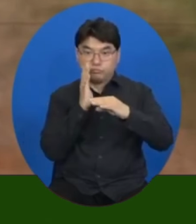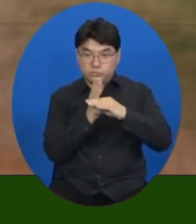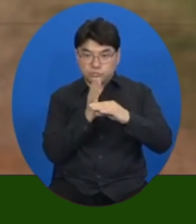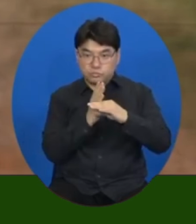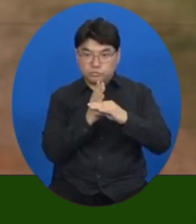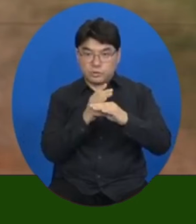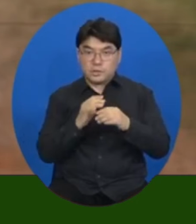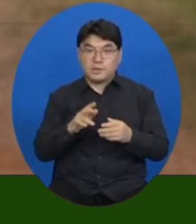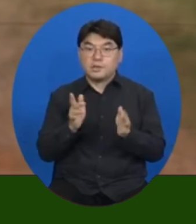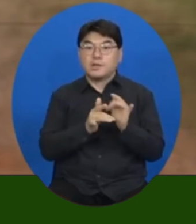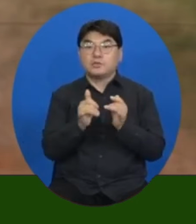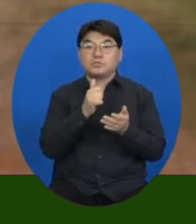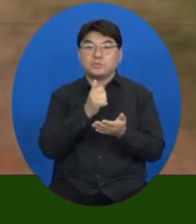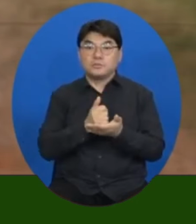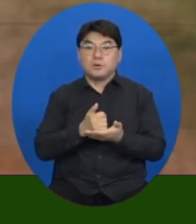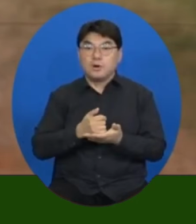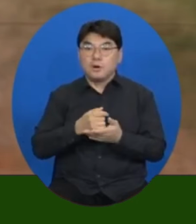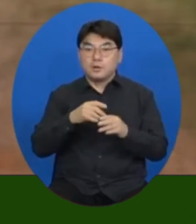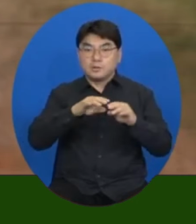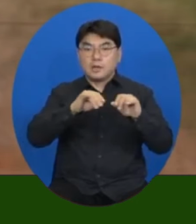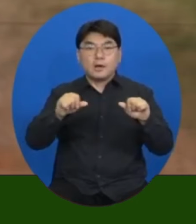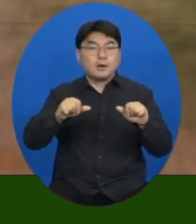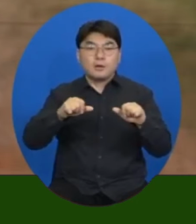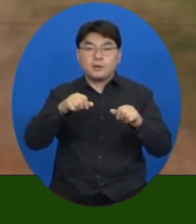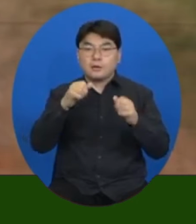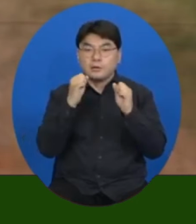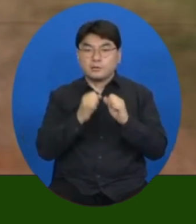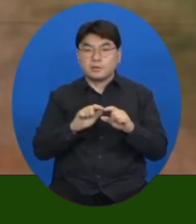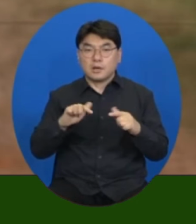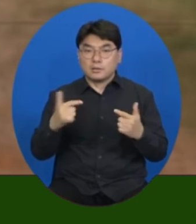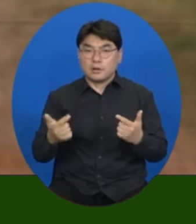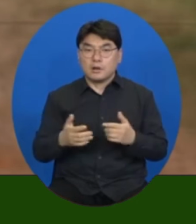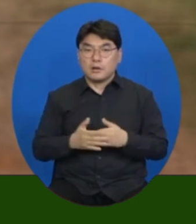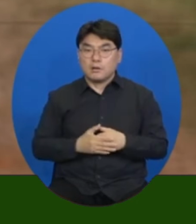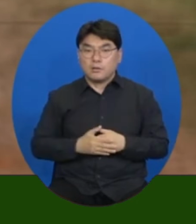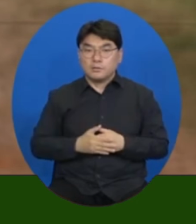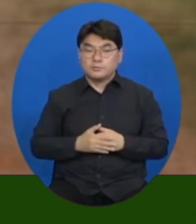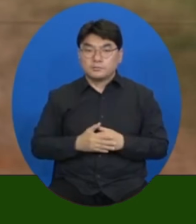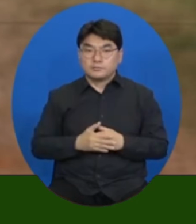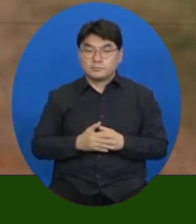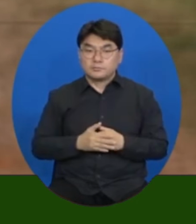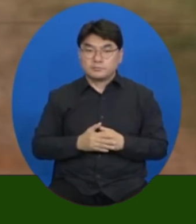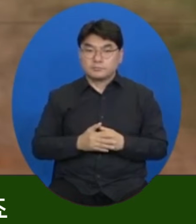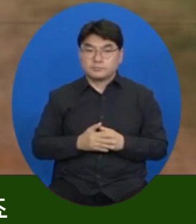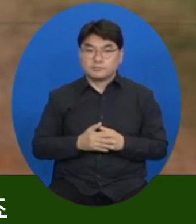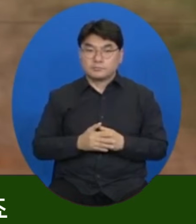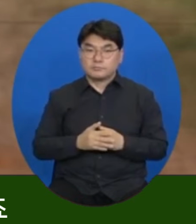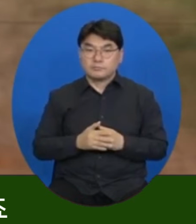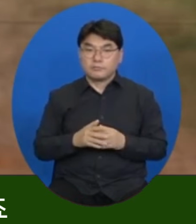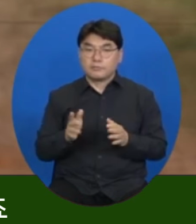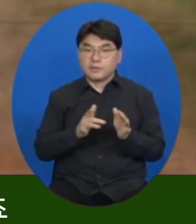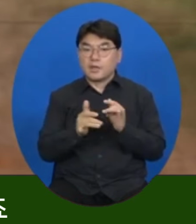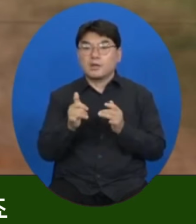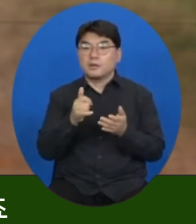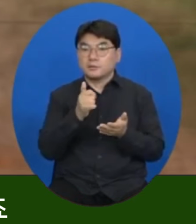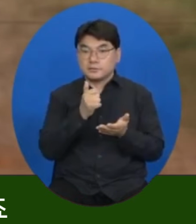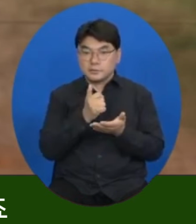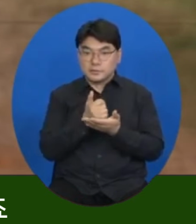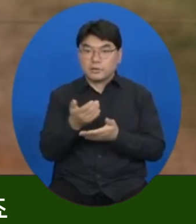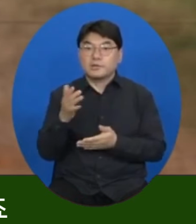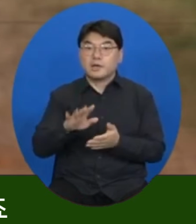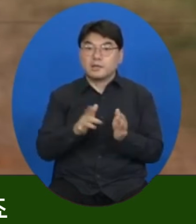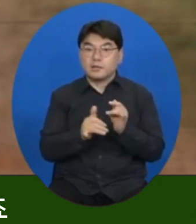승천하시고 이제는 성령으로 그들의 안에 오셔서 사실상 그들 안에 주님이 계셔서 이제는 그들을 통하여서